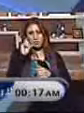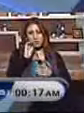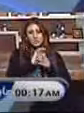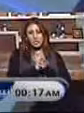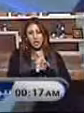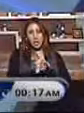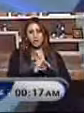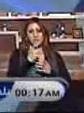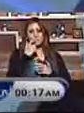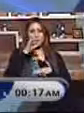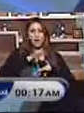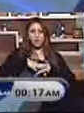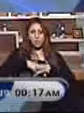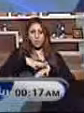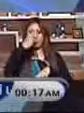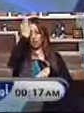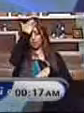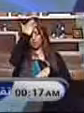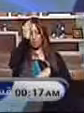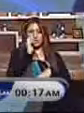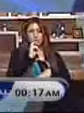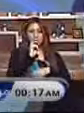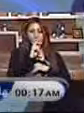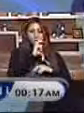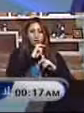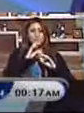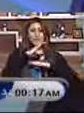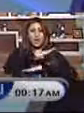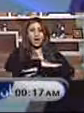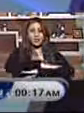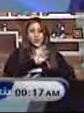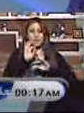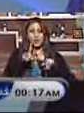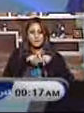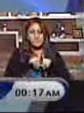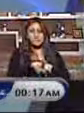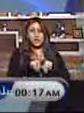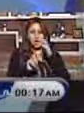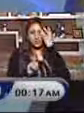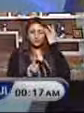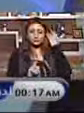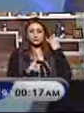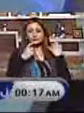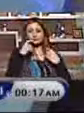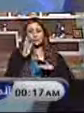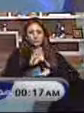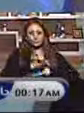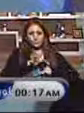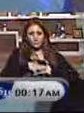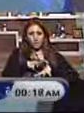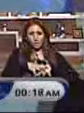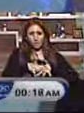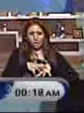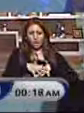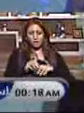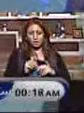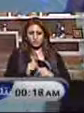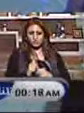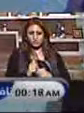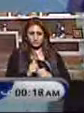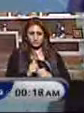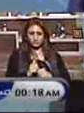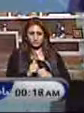ابو بكر وعمر تلاحي امام رسول الله صلى الله عليه وسلم ابو بكر قال انت تريد ان تغيظني قال